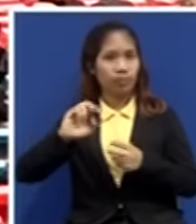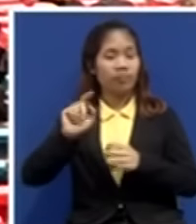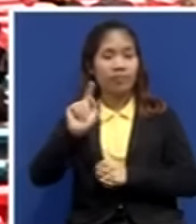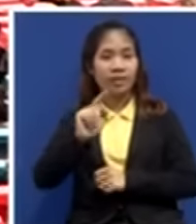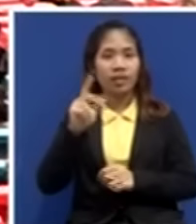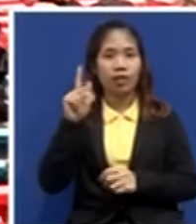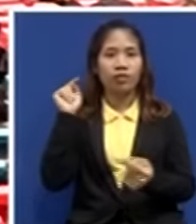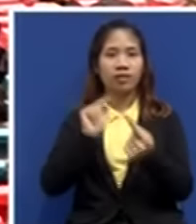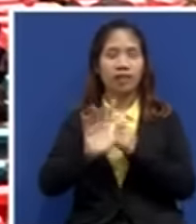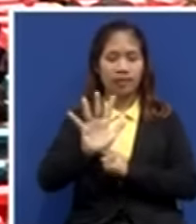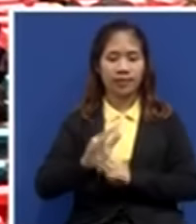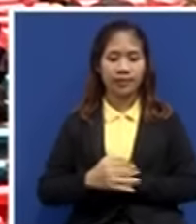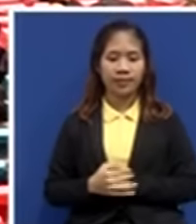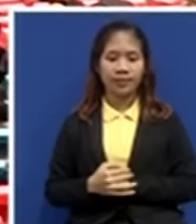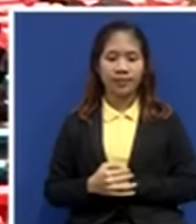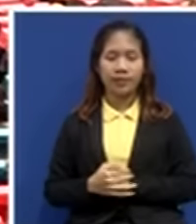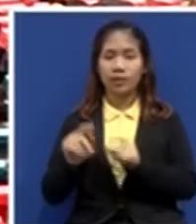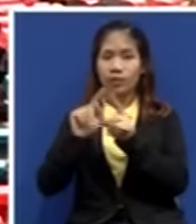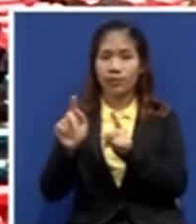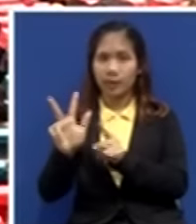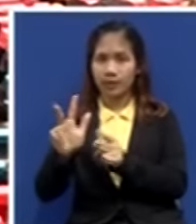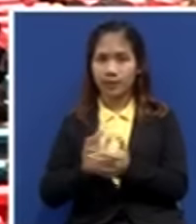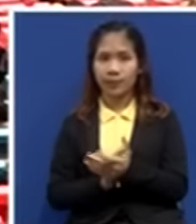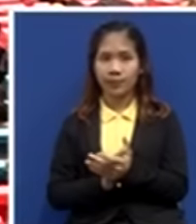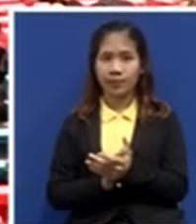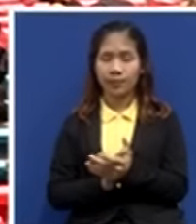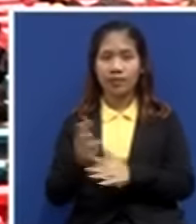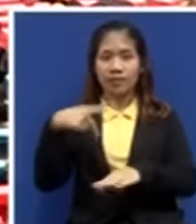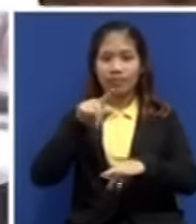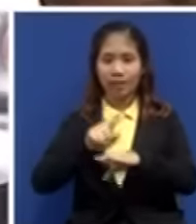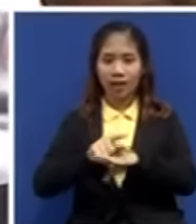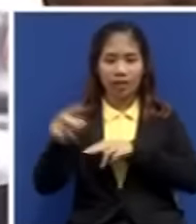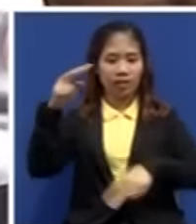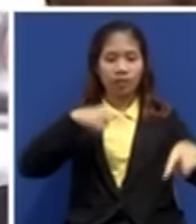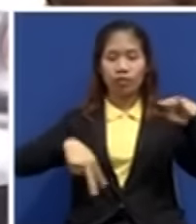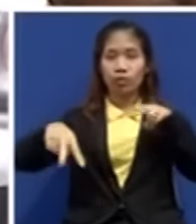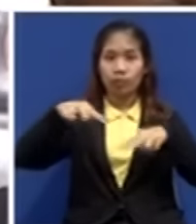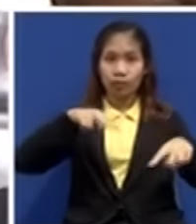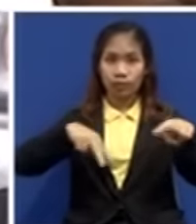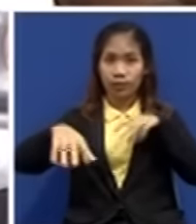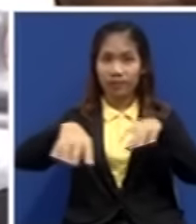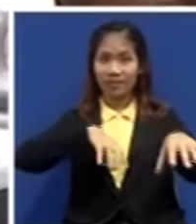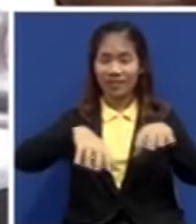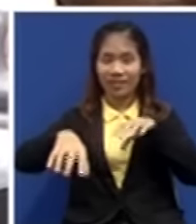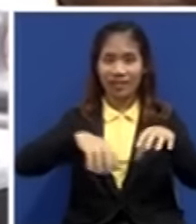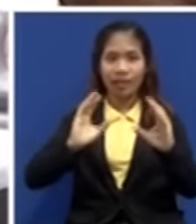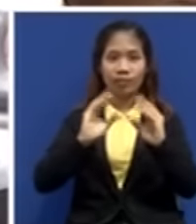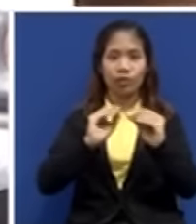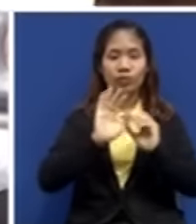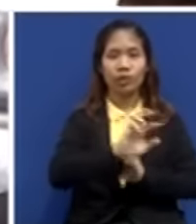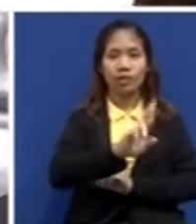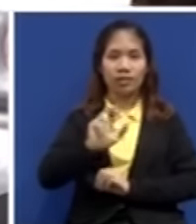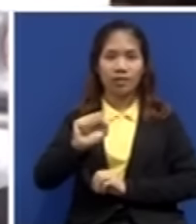ที่5ครับวงเล็บ3ครับท่านประธานไม่สามารถควบคุมดำเนินกิจการของสภ